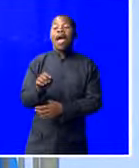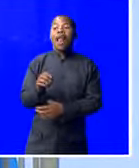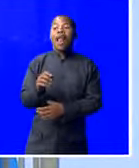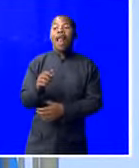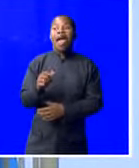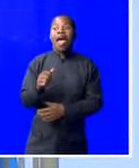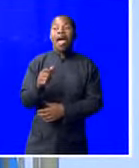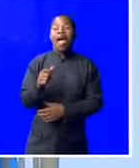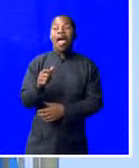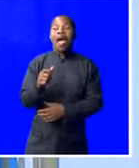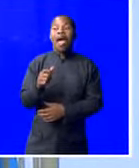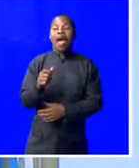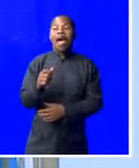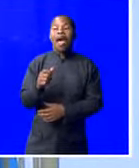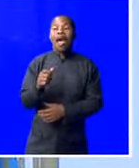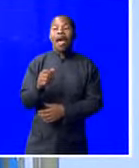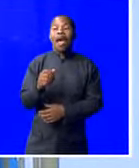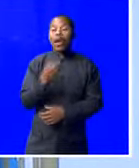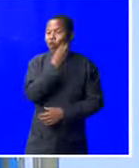ngumatsinana amosa